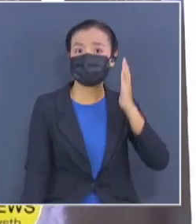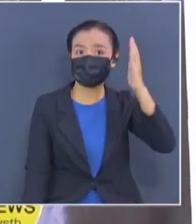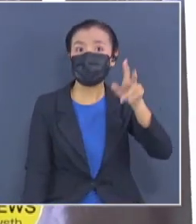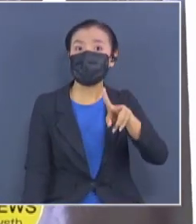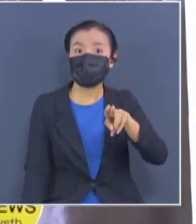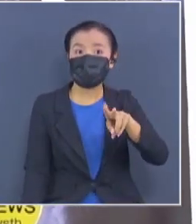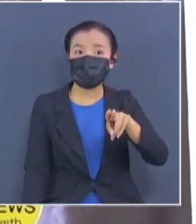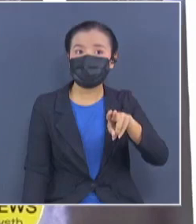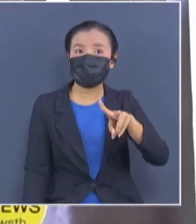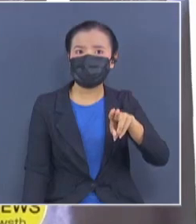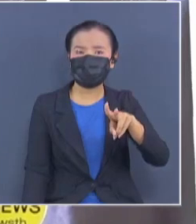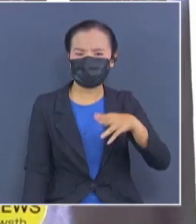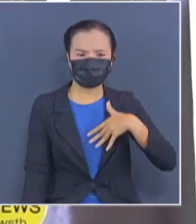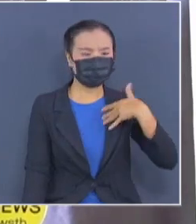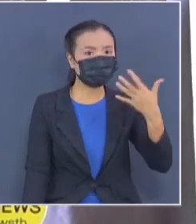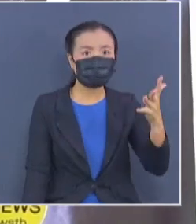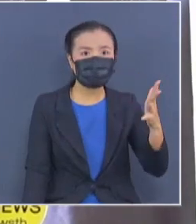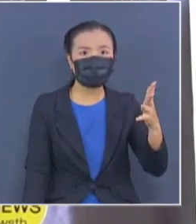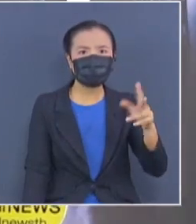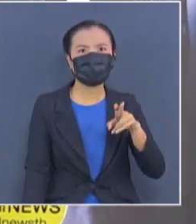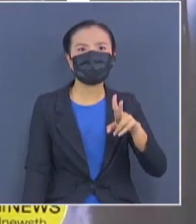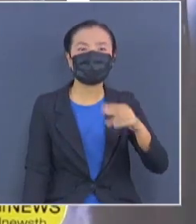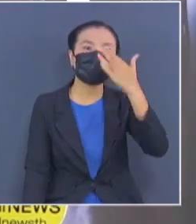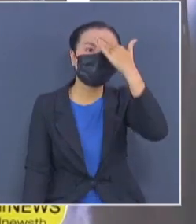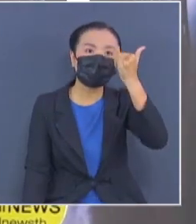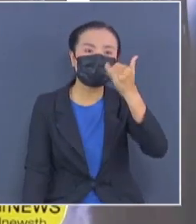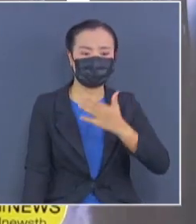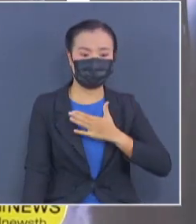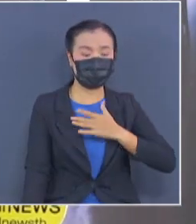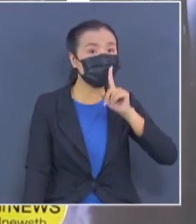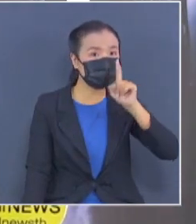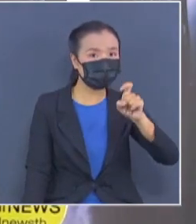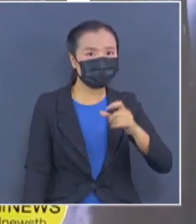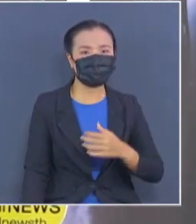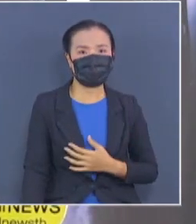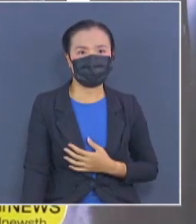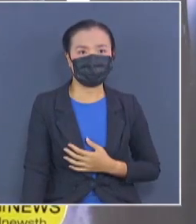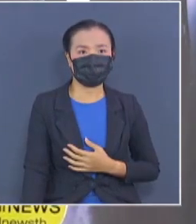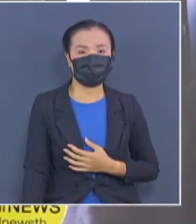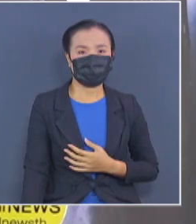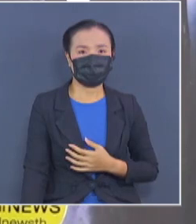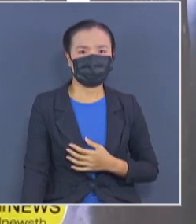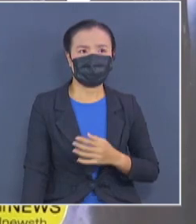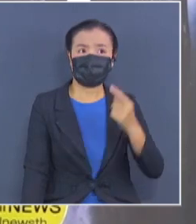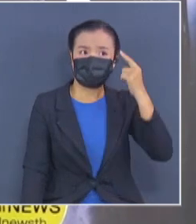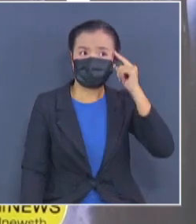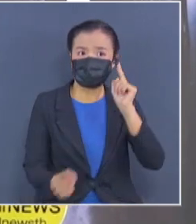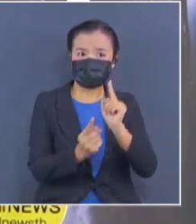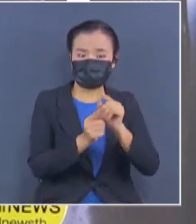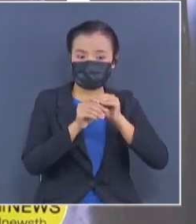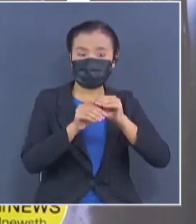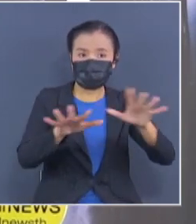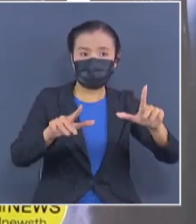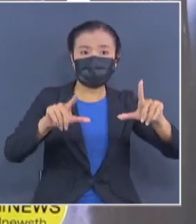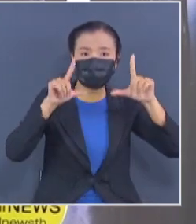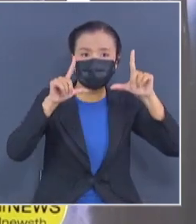แฟนกันแล้วเราไม่มีความสุขเราจะเป็นแฟนกันทำไมหลงเคยมาถามพี่หอมว่าพี่หอมถ้าคนรู้จักหลงมากขึ้นอย่างเงี้ยแล้วทุ